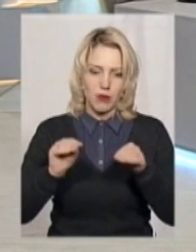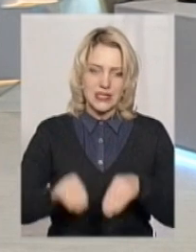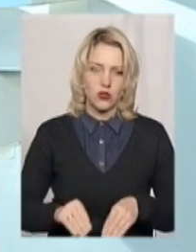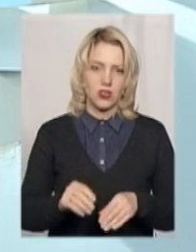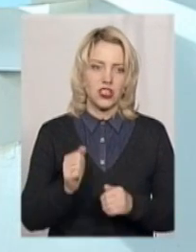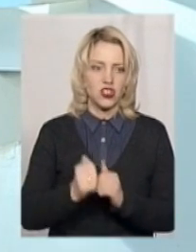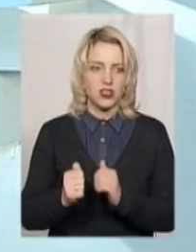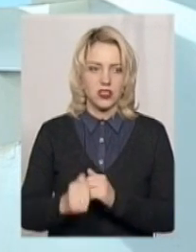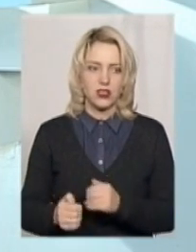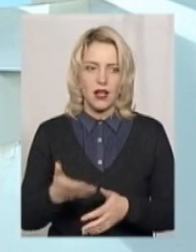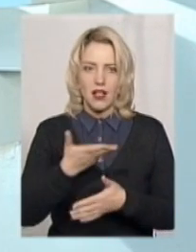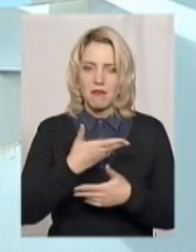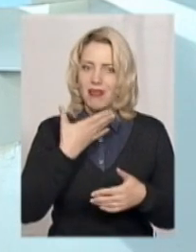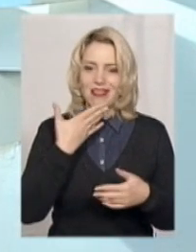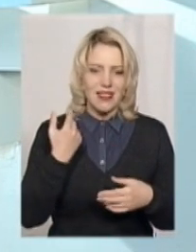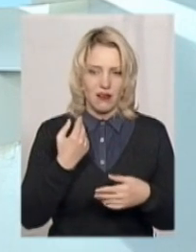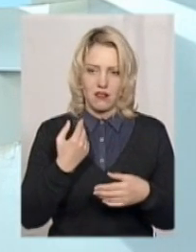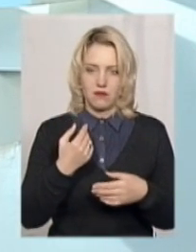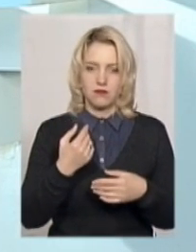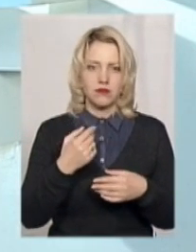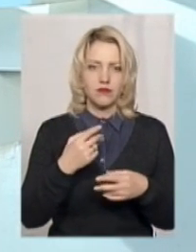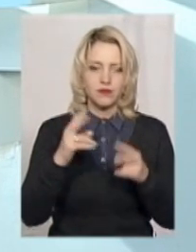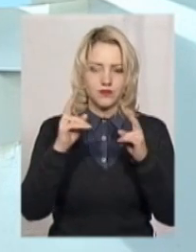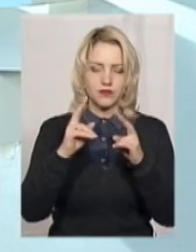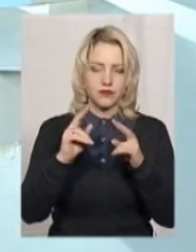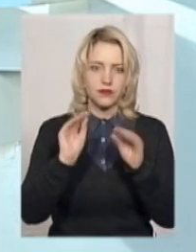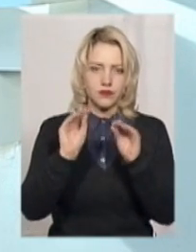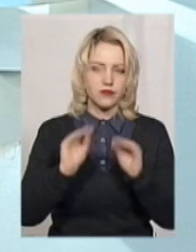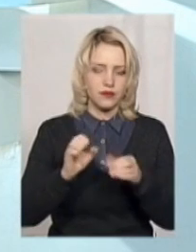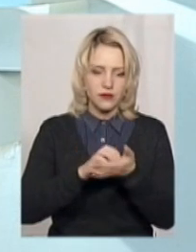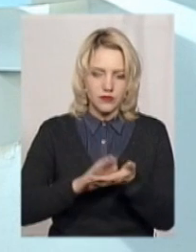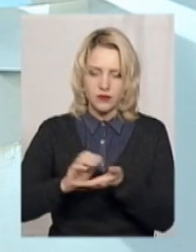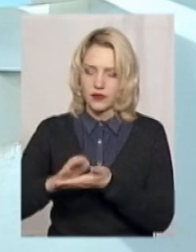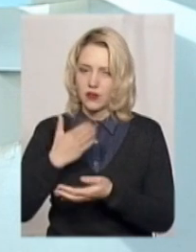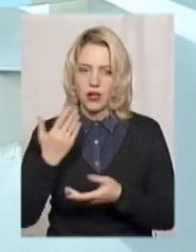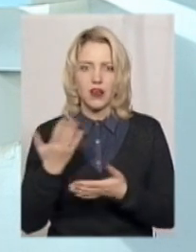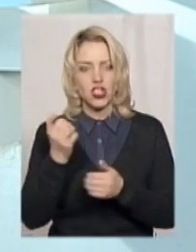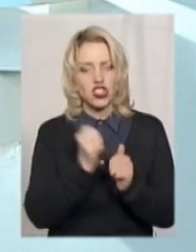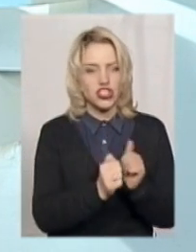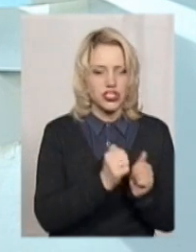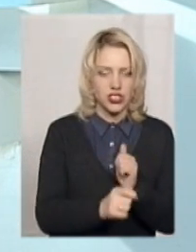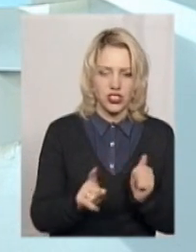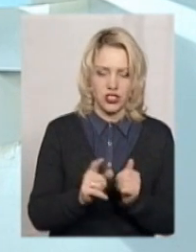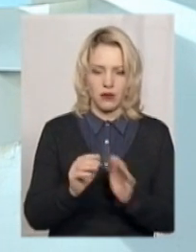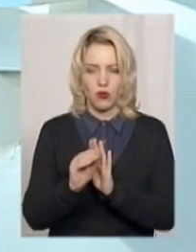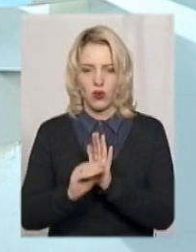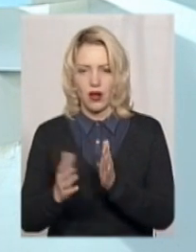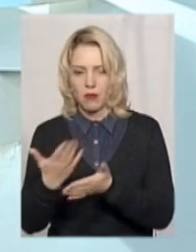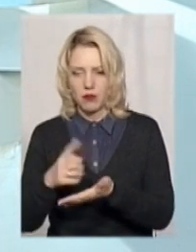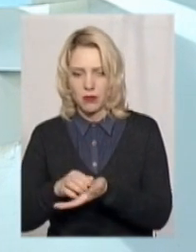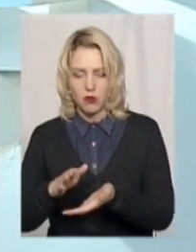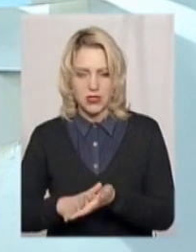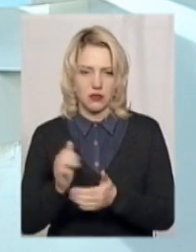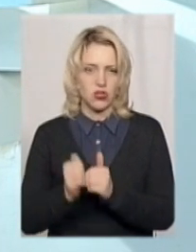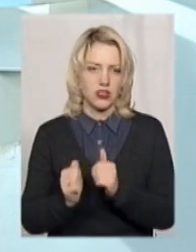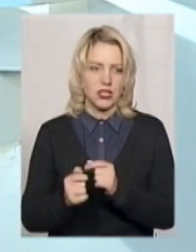моніторимо, що які в нас виявляються найчастіше особливі освітні потреби, які програми ми прописуємо